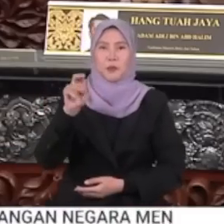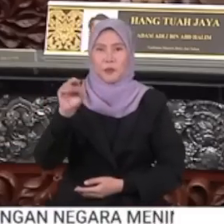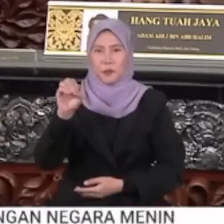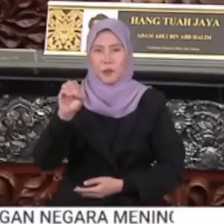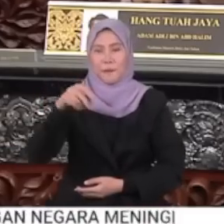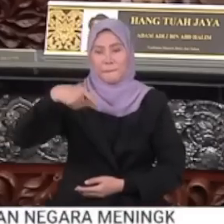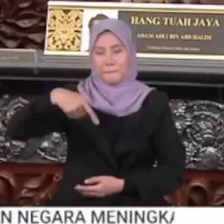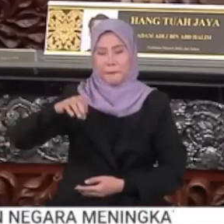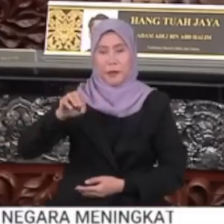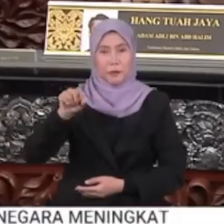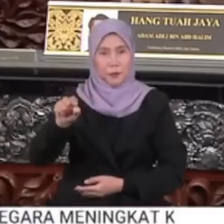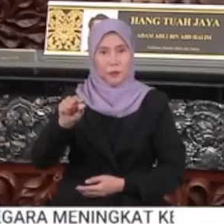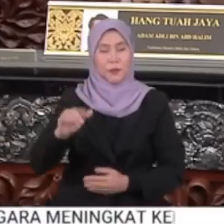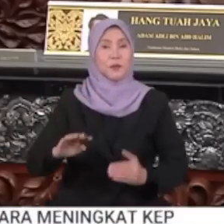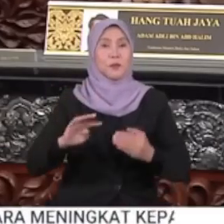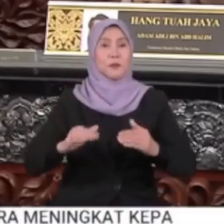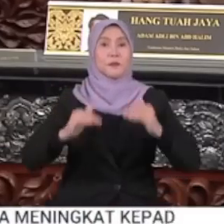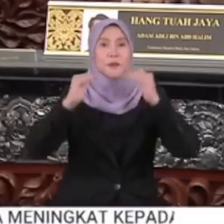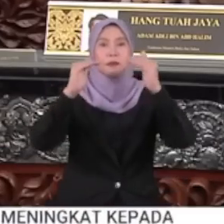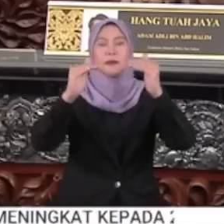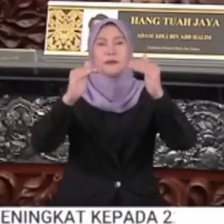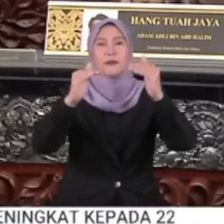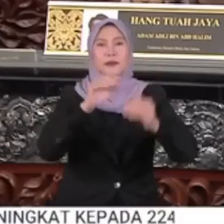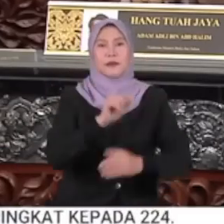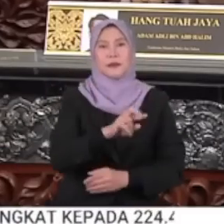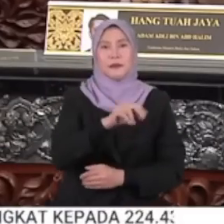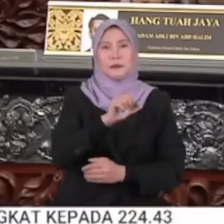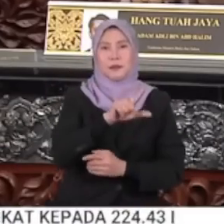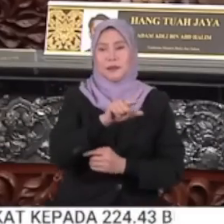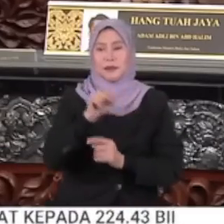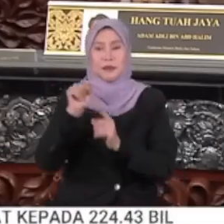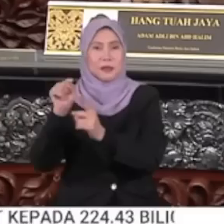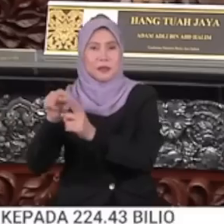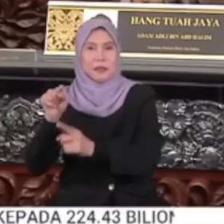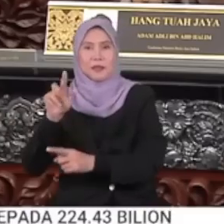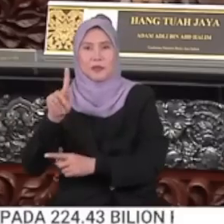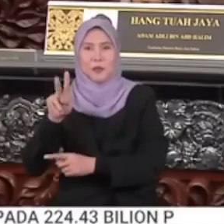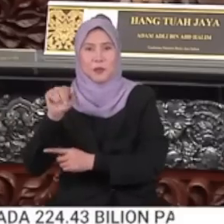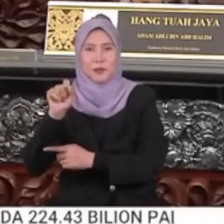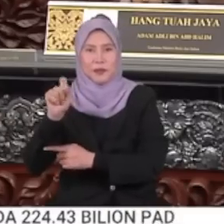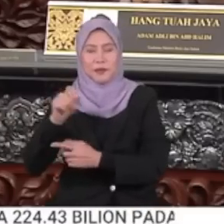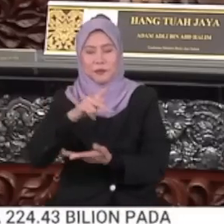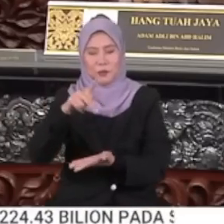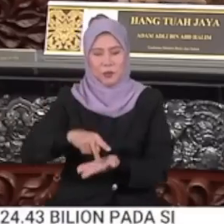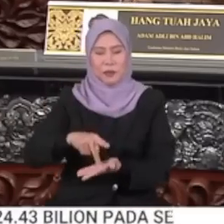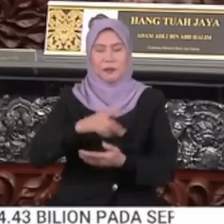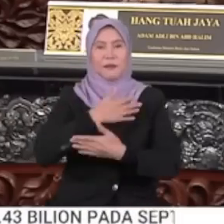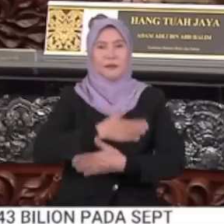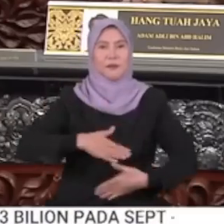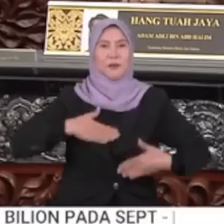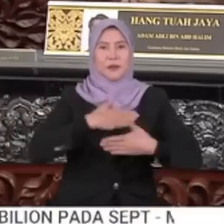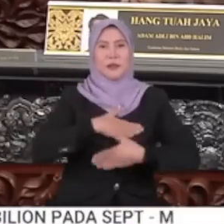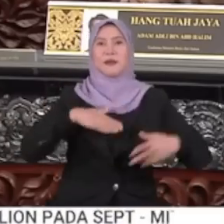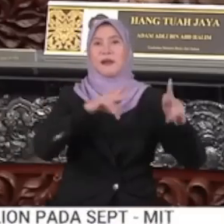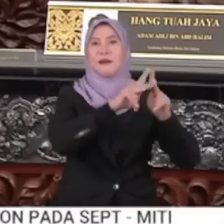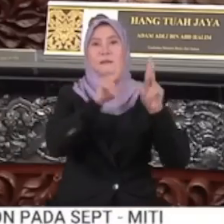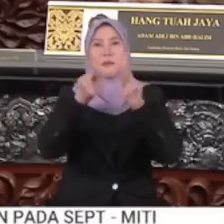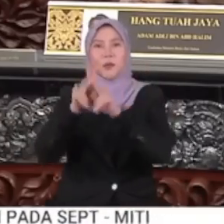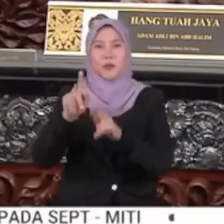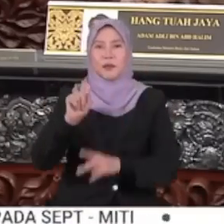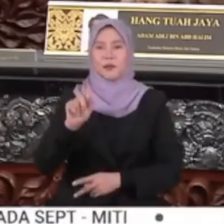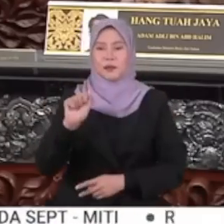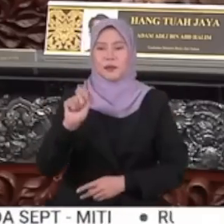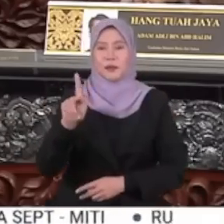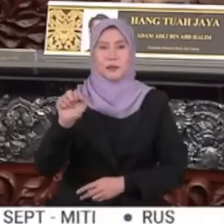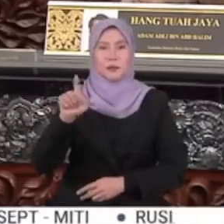keempat, menaik taraf jalan pelancongan dari gravel ke konkrit di pusat rekreasi Kampung Tangkol, Pantai